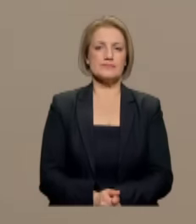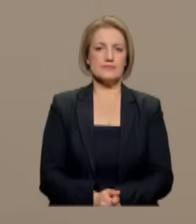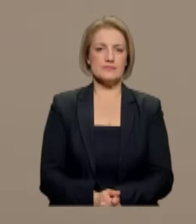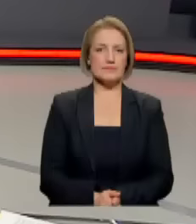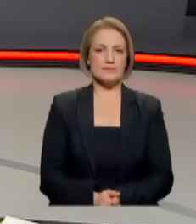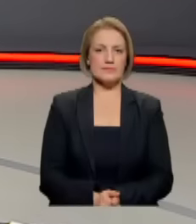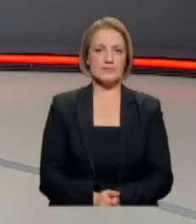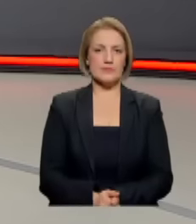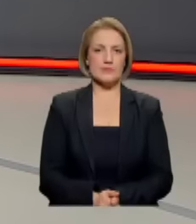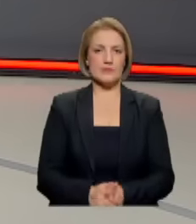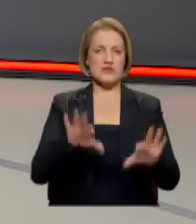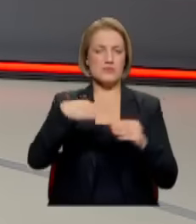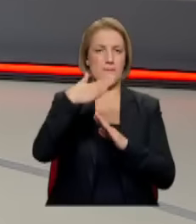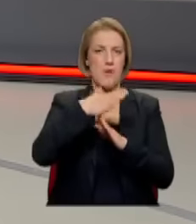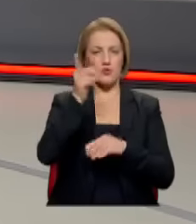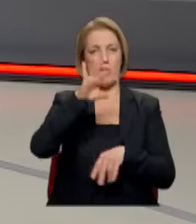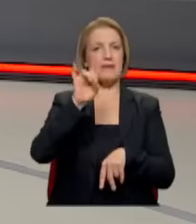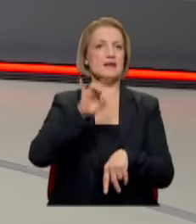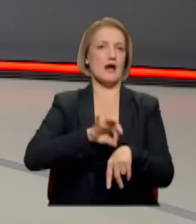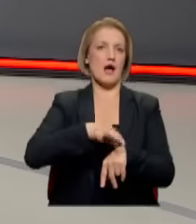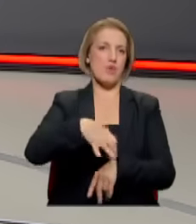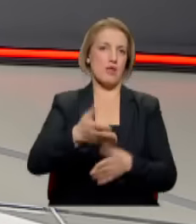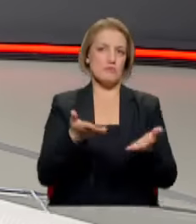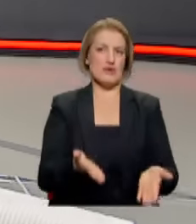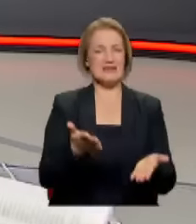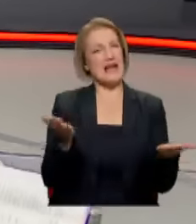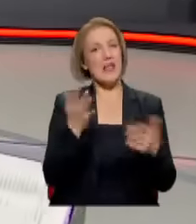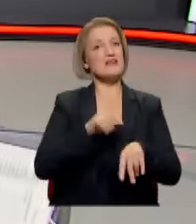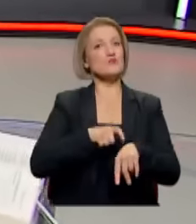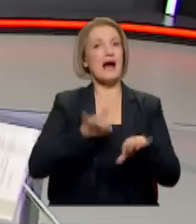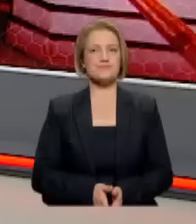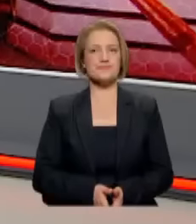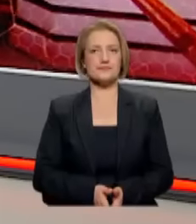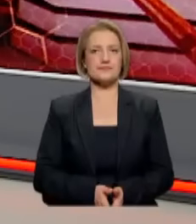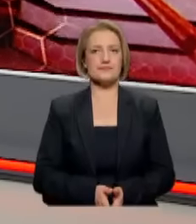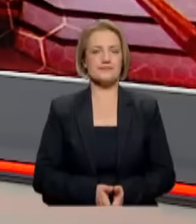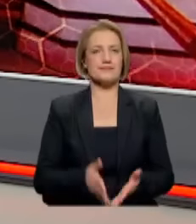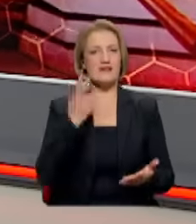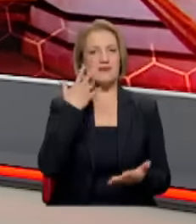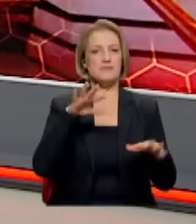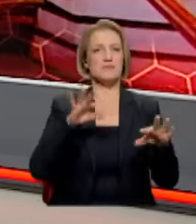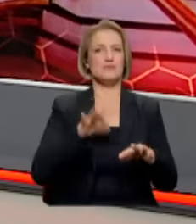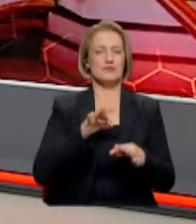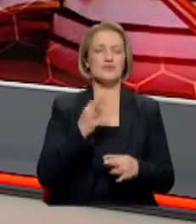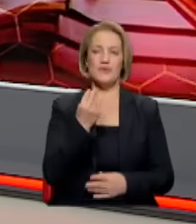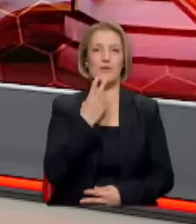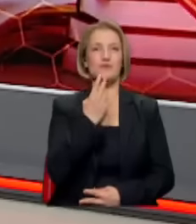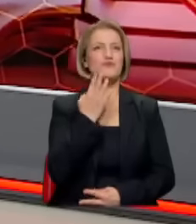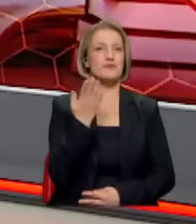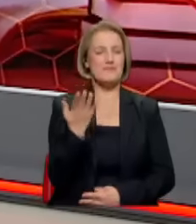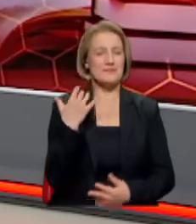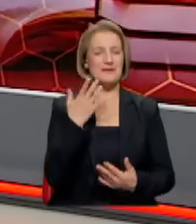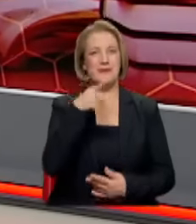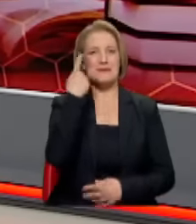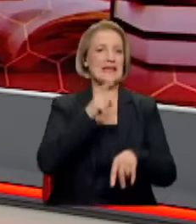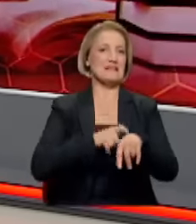vuru şimdi bir ara sonra bir dakika dur artık ne kadar kaldıysa efendim bugün çenem düştü yine Dolayısıyla